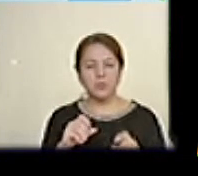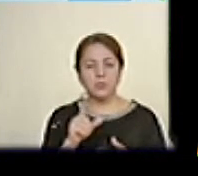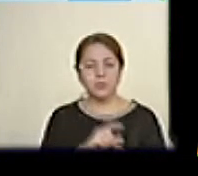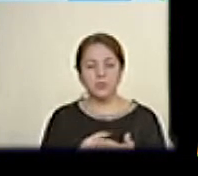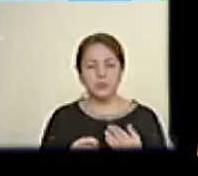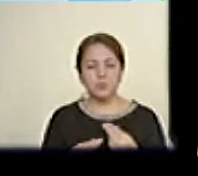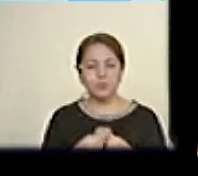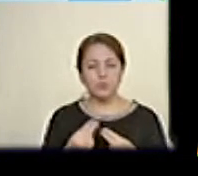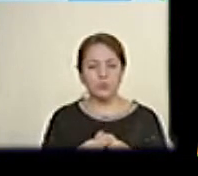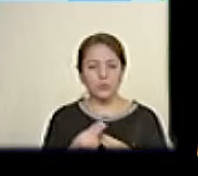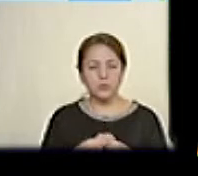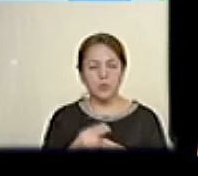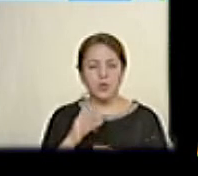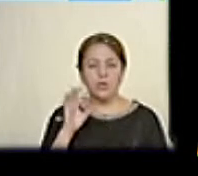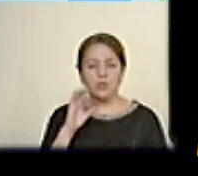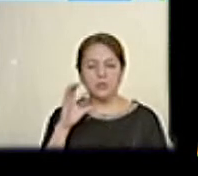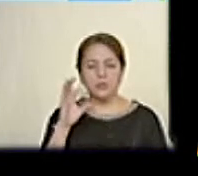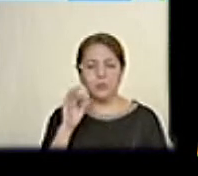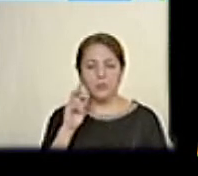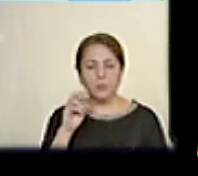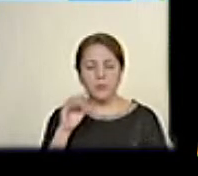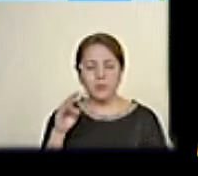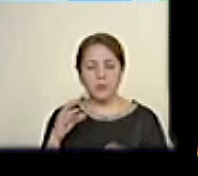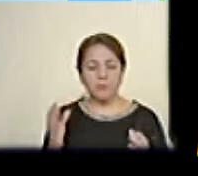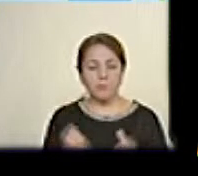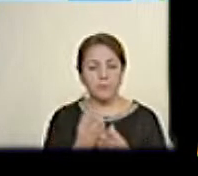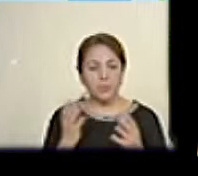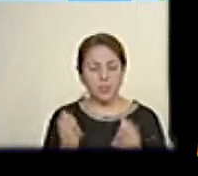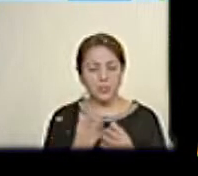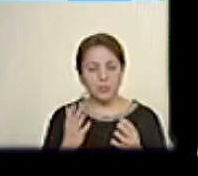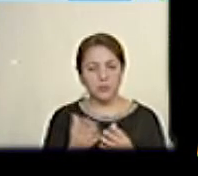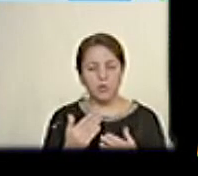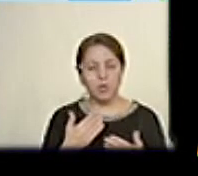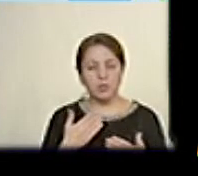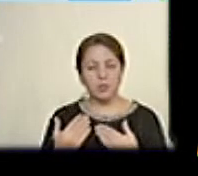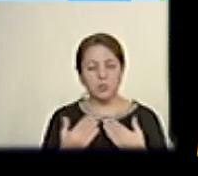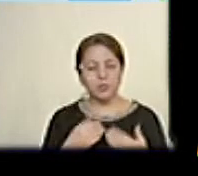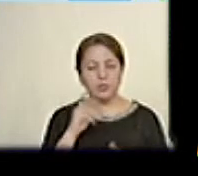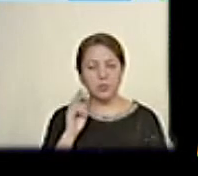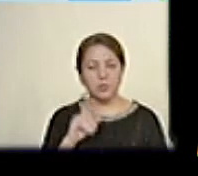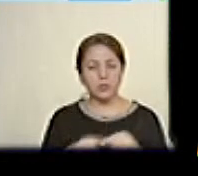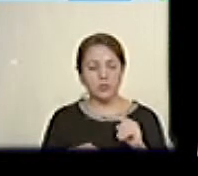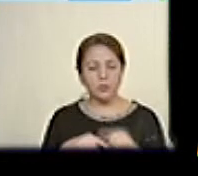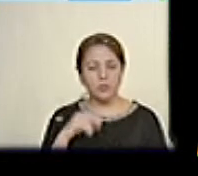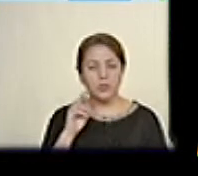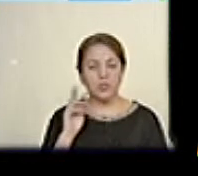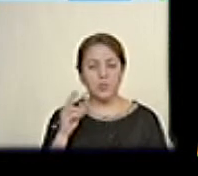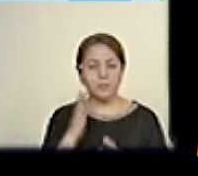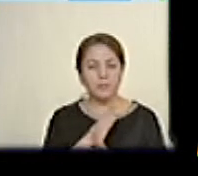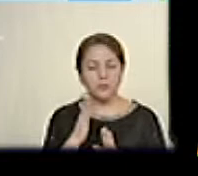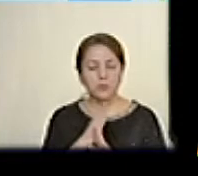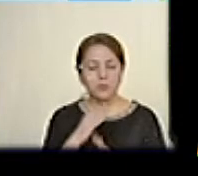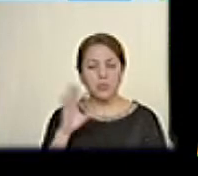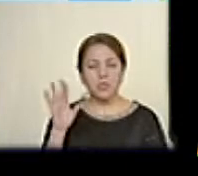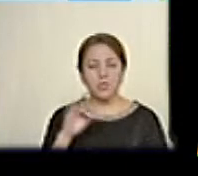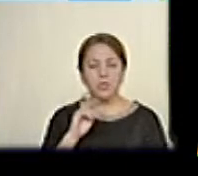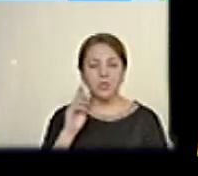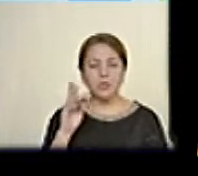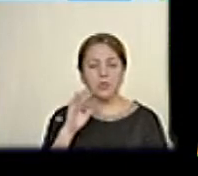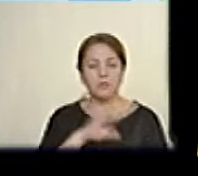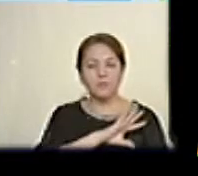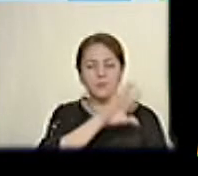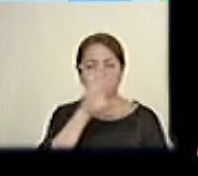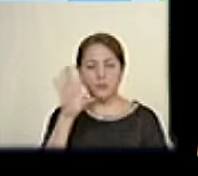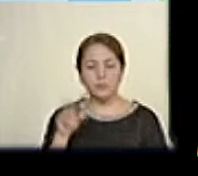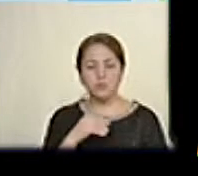учит особенно бережному и трепетному отношению к родине, к природе и ко всему, что